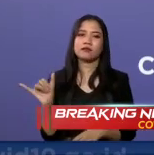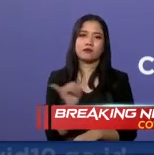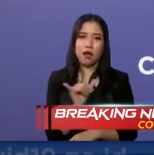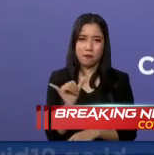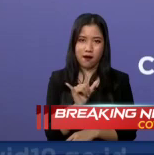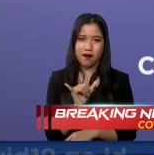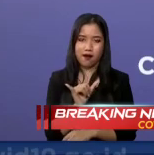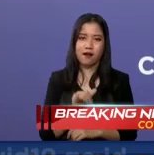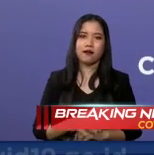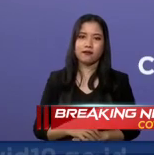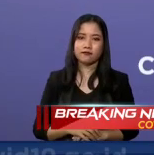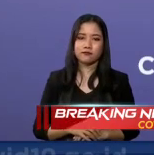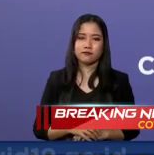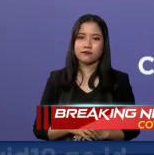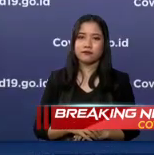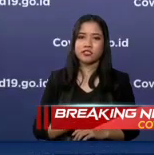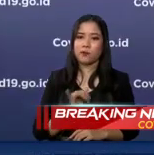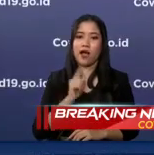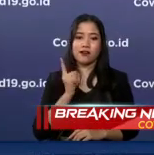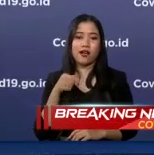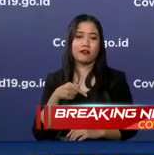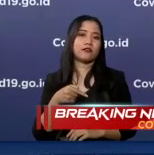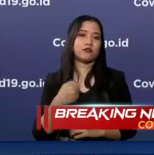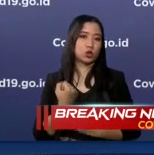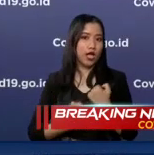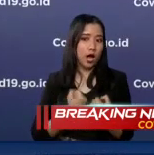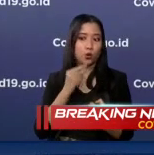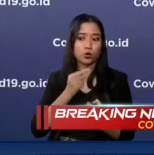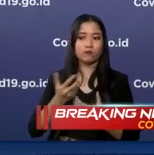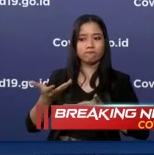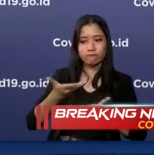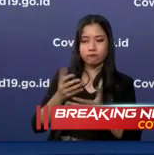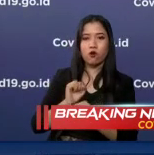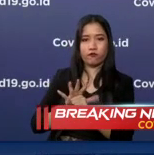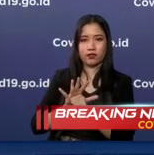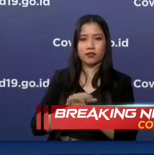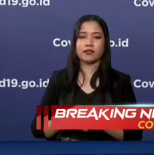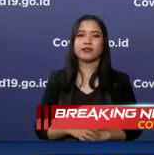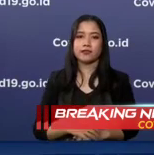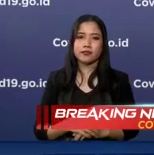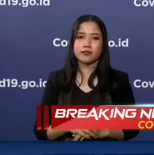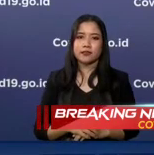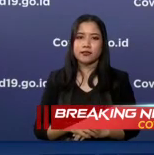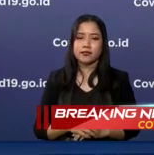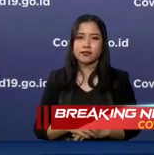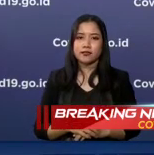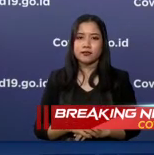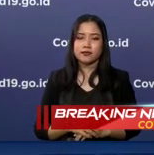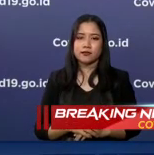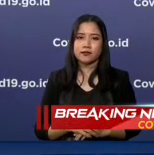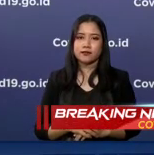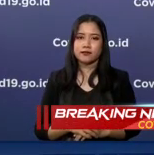terhadap upaya untuk menanggulangi pandemic of it 19 Oleh karena itu berkali-kali